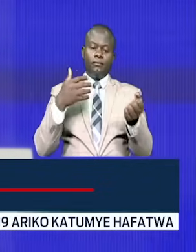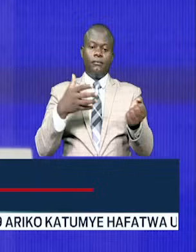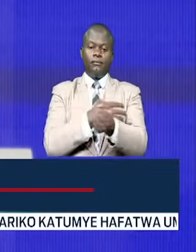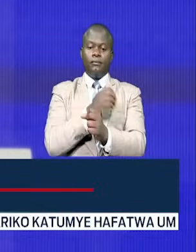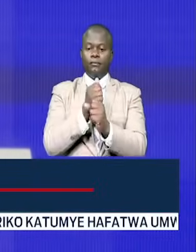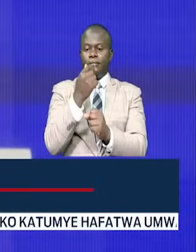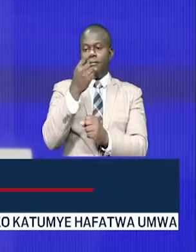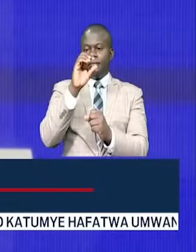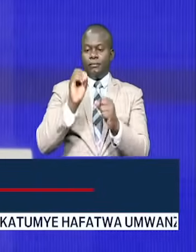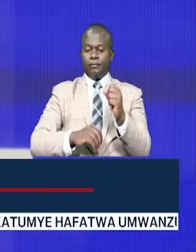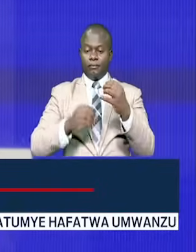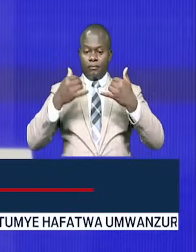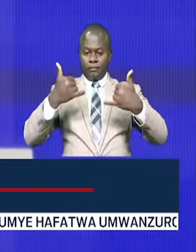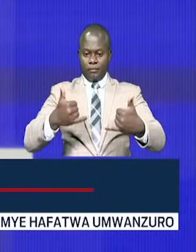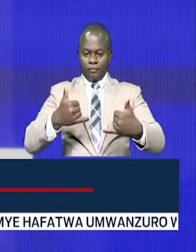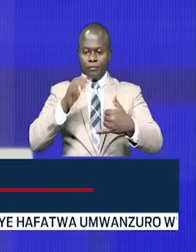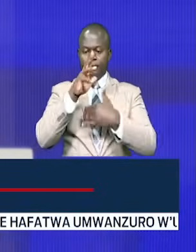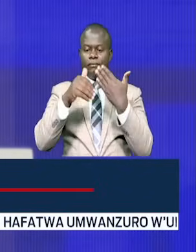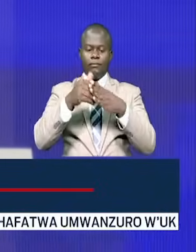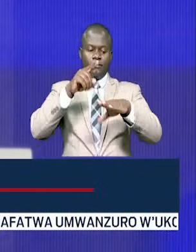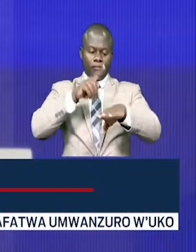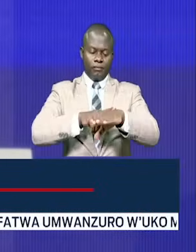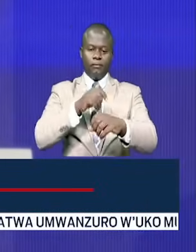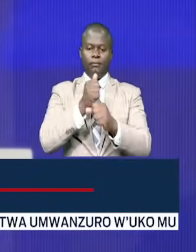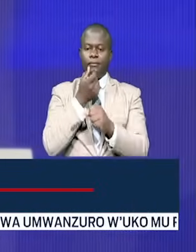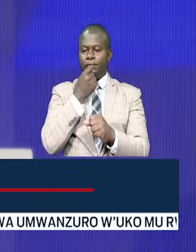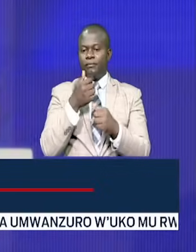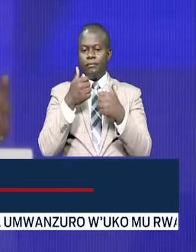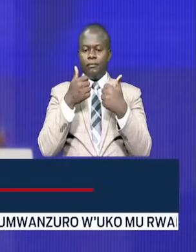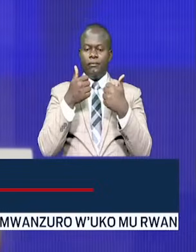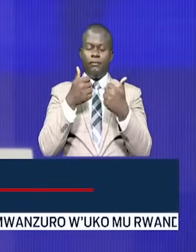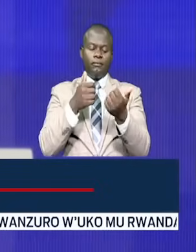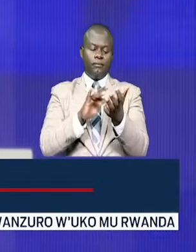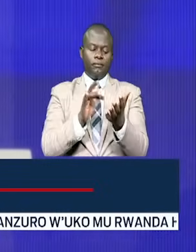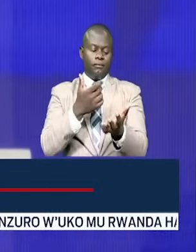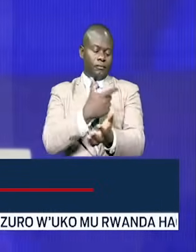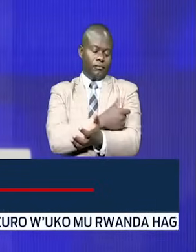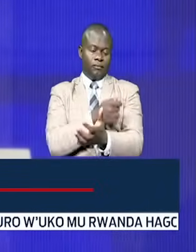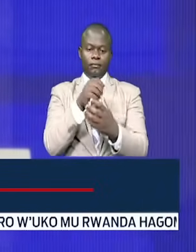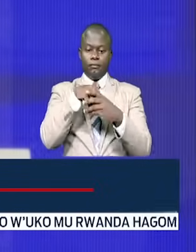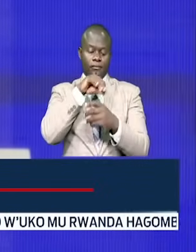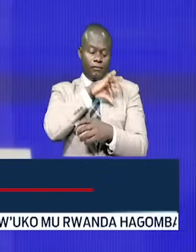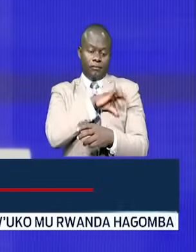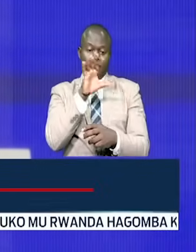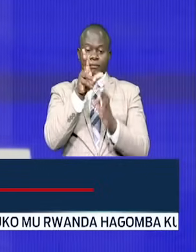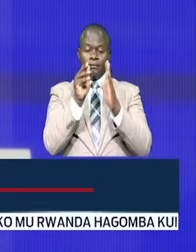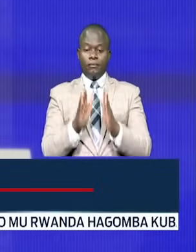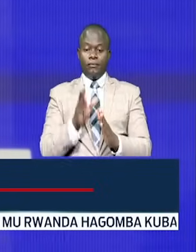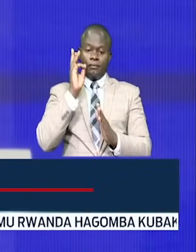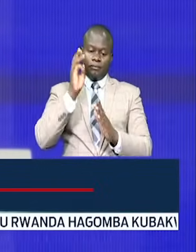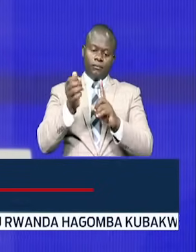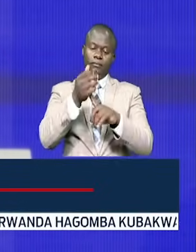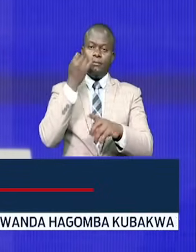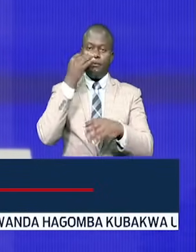by'inkingo. Igihe kirageze mu Afurika ikora imiti ndetse n'inkingo mu nyungu z'abatuye uyu mugabane. Ibyo rero bizagerwaho ari